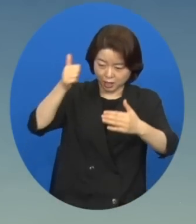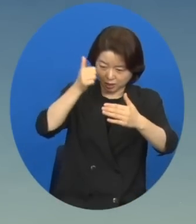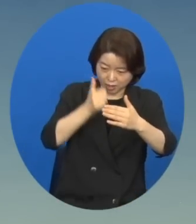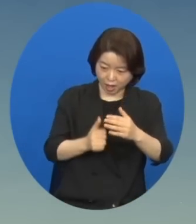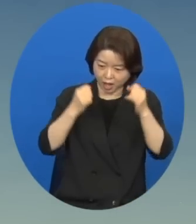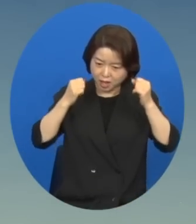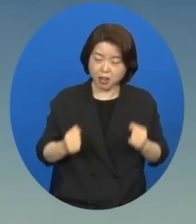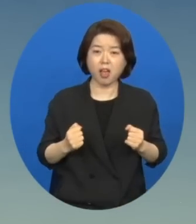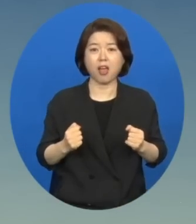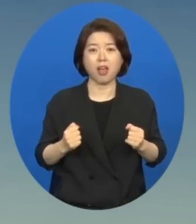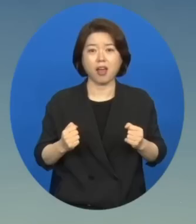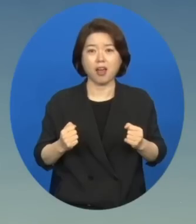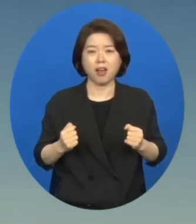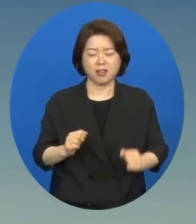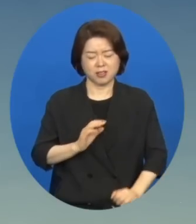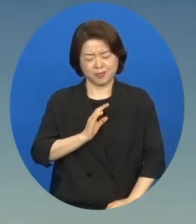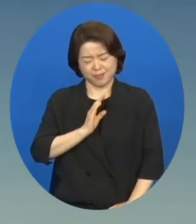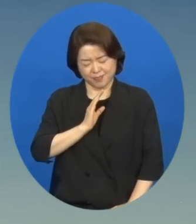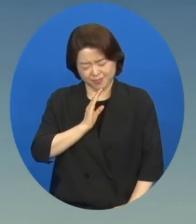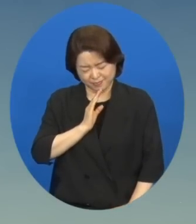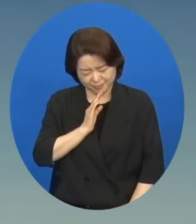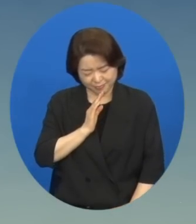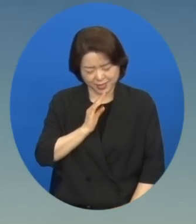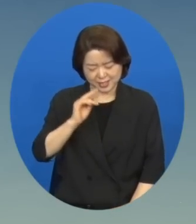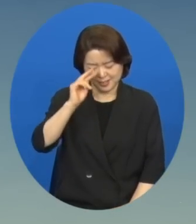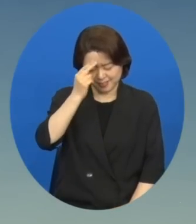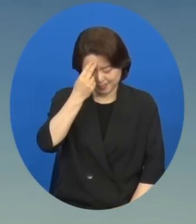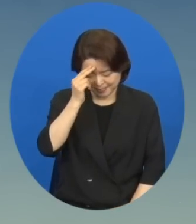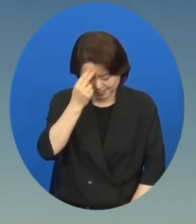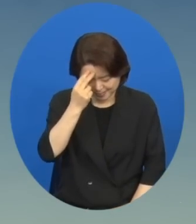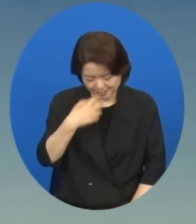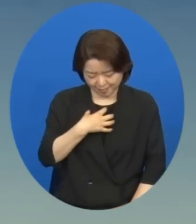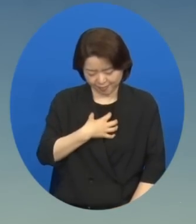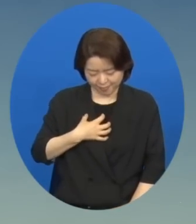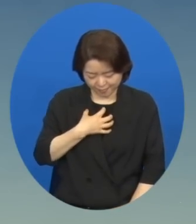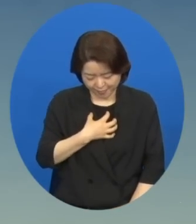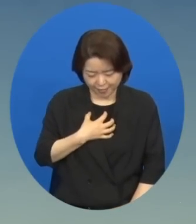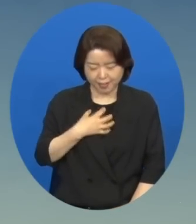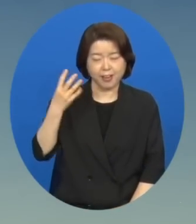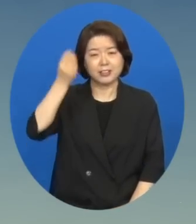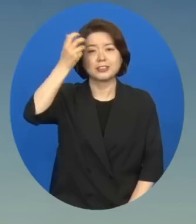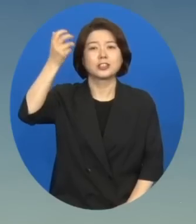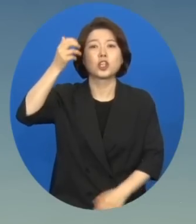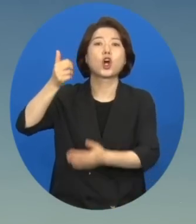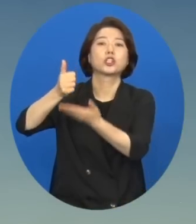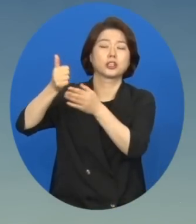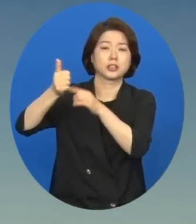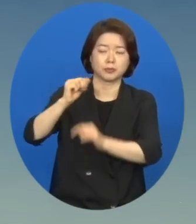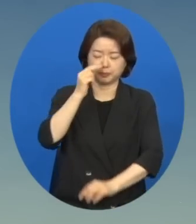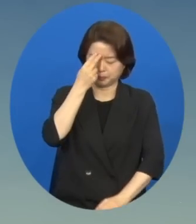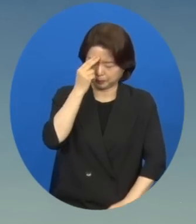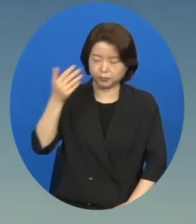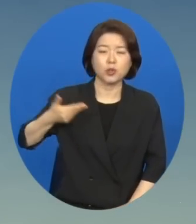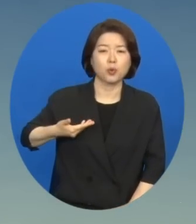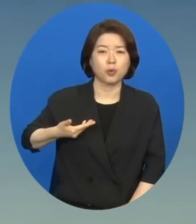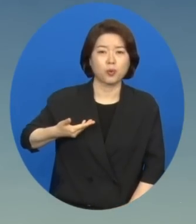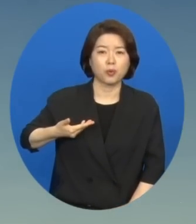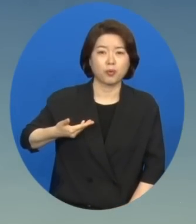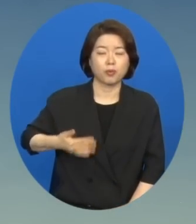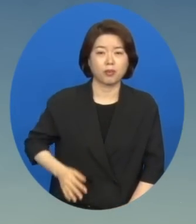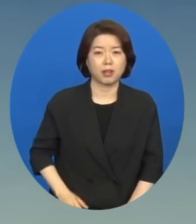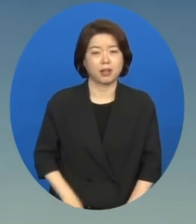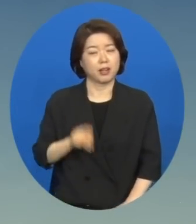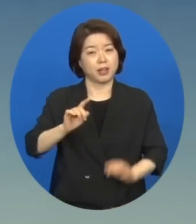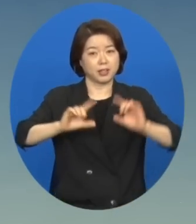계셔서 그렇게 고민하시고 그렇게 근심하신다는 거예요. 그 제가 그날